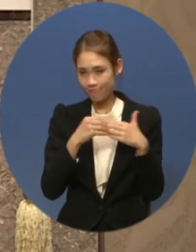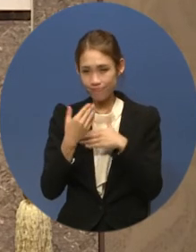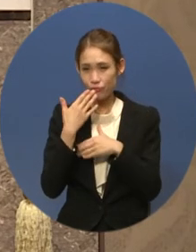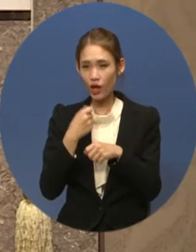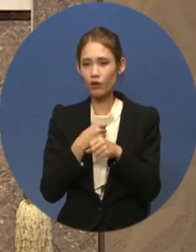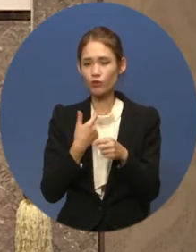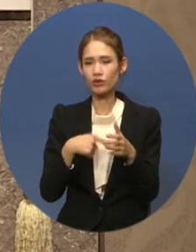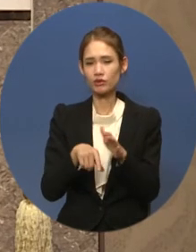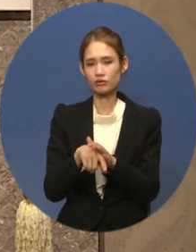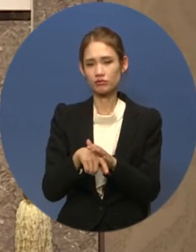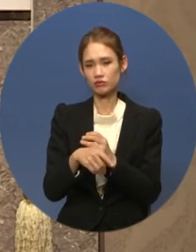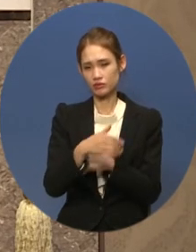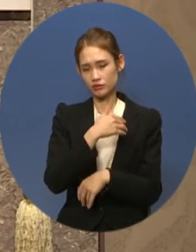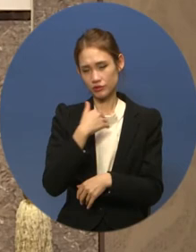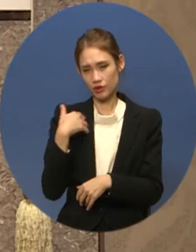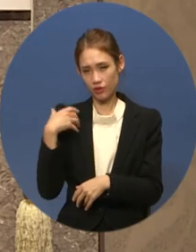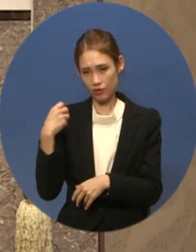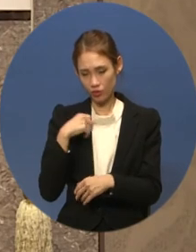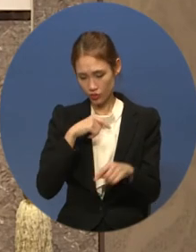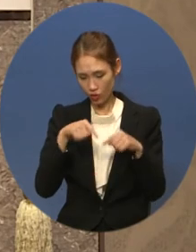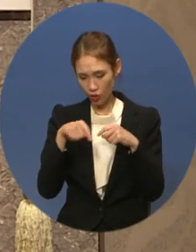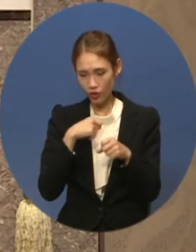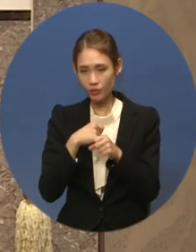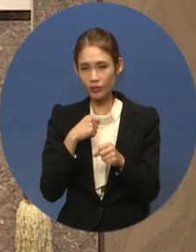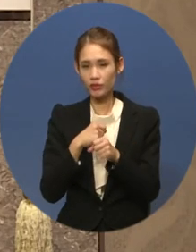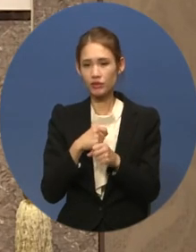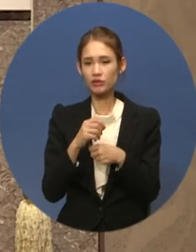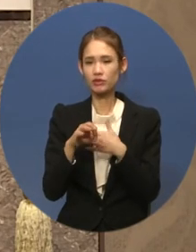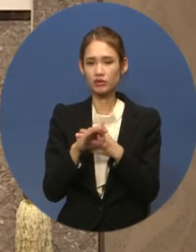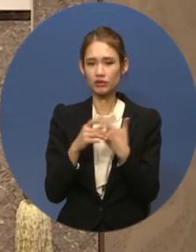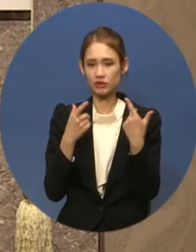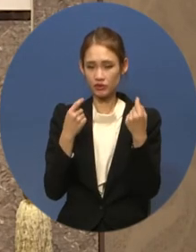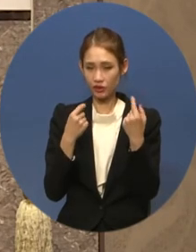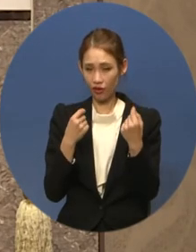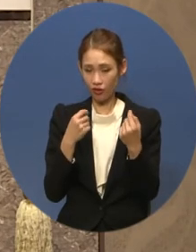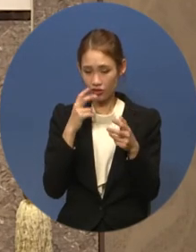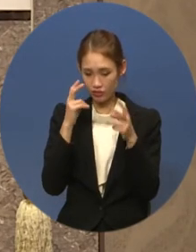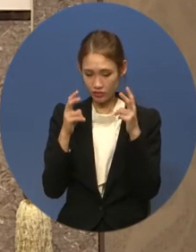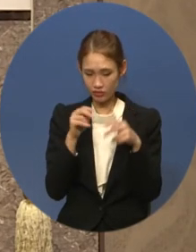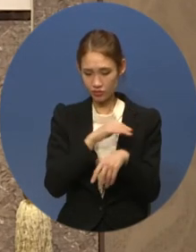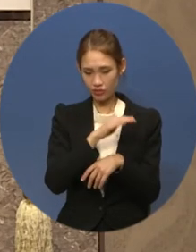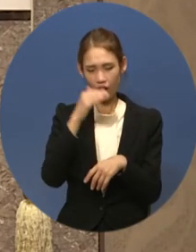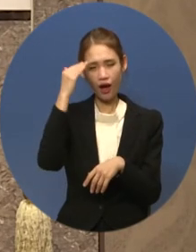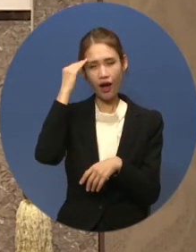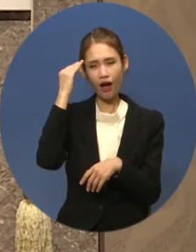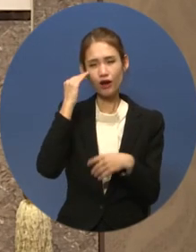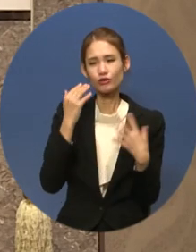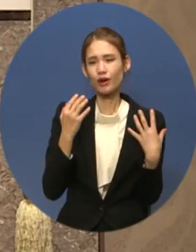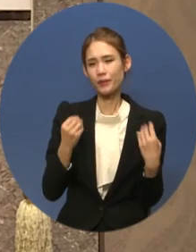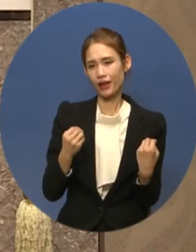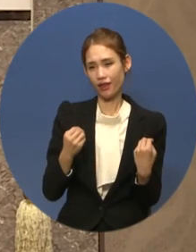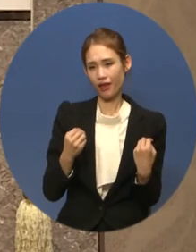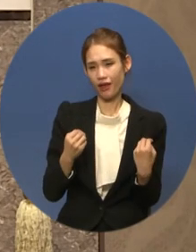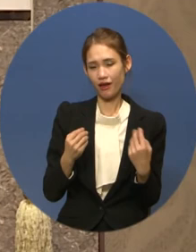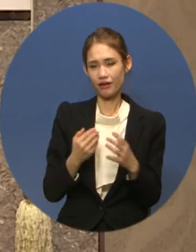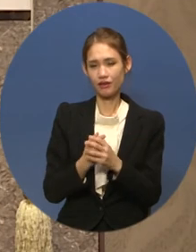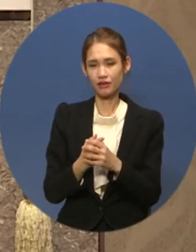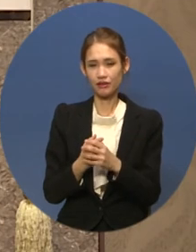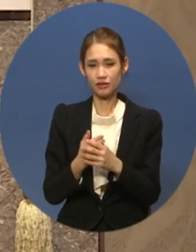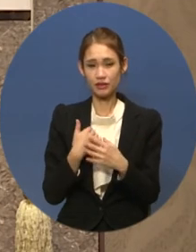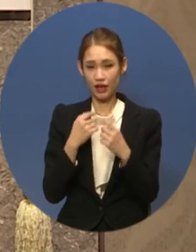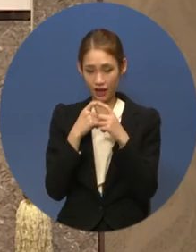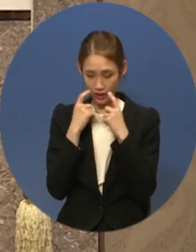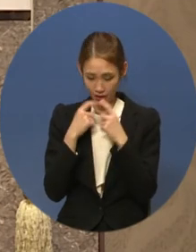자신감을 가지고 정책을 만들게 되면 그런 기업들이 우리나라에서도 많이 나올 거라고 보는데요 저는 개인적으로